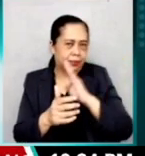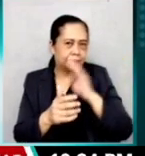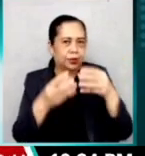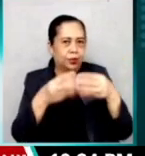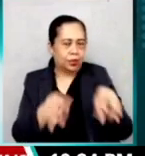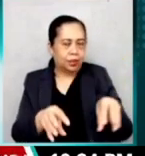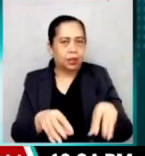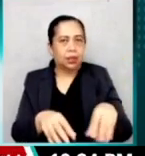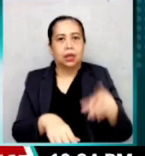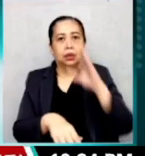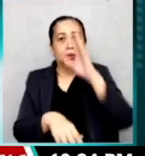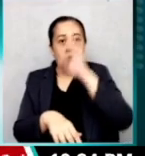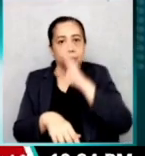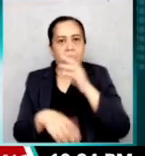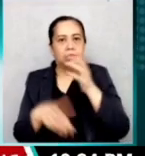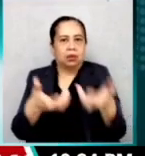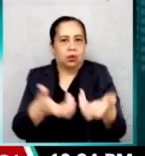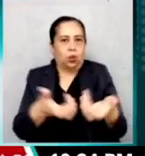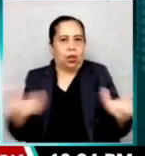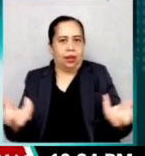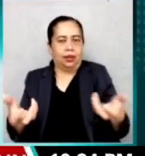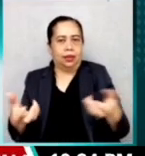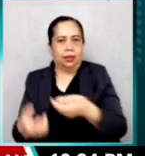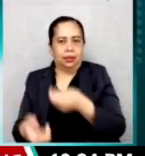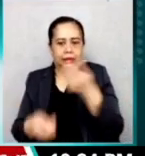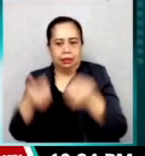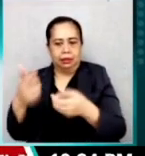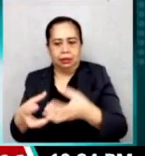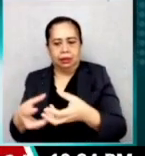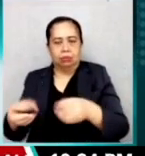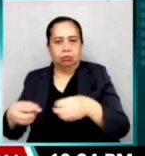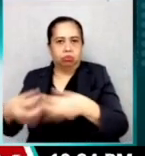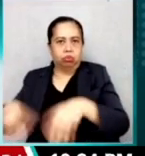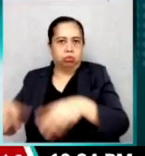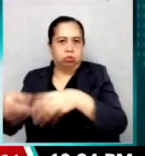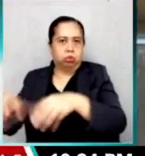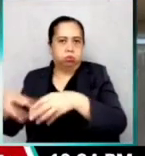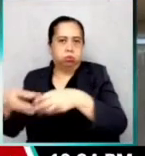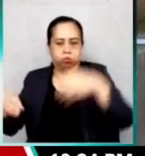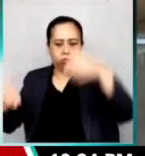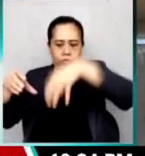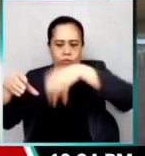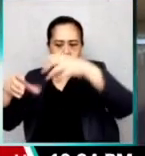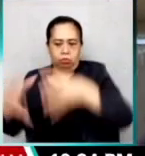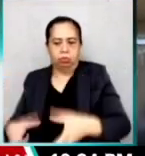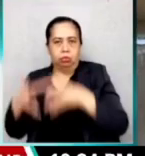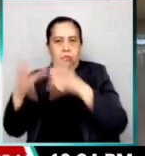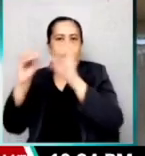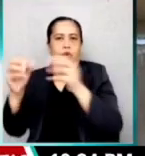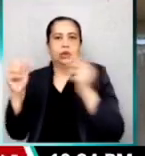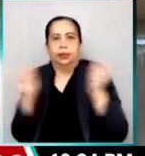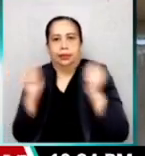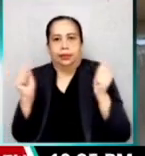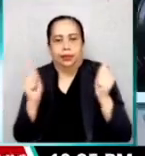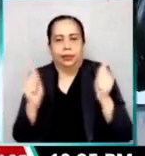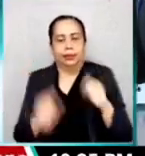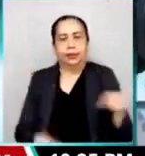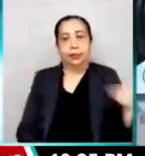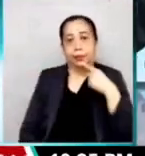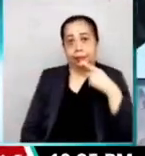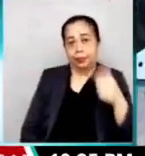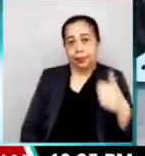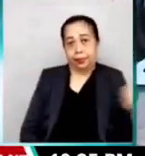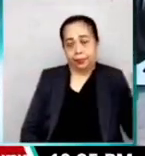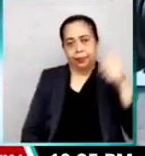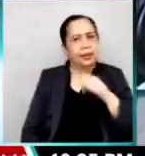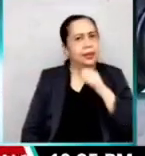may basag, iniiwala, tinatanggalan na ng shell yan, inililigay yan sa plastic bag, lalagay na sa freezer. Hindi safe ang na